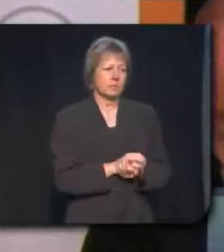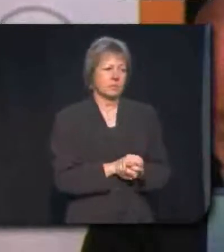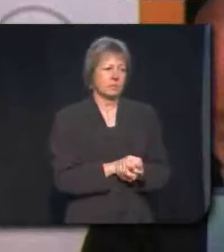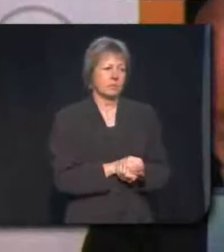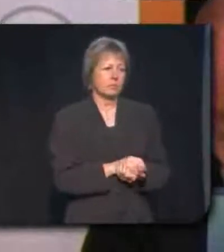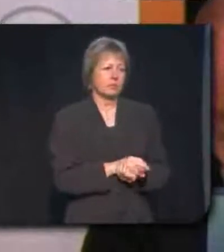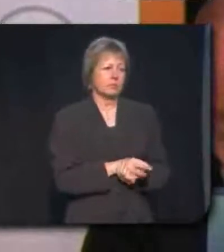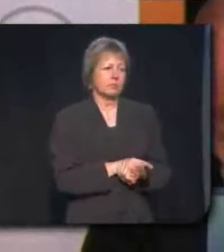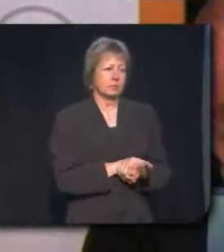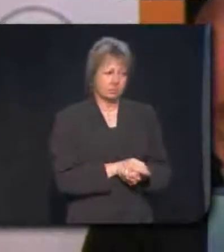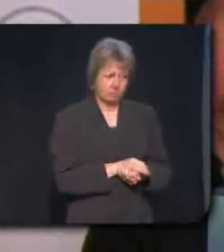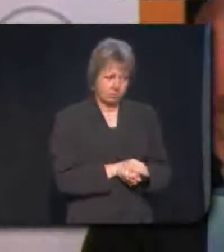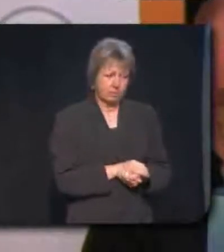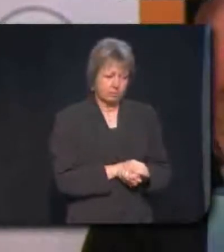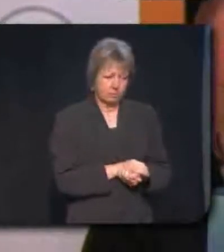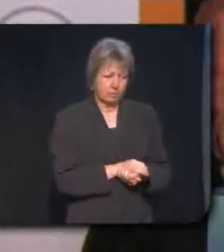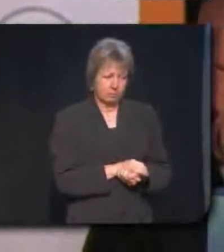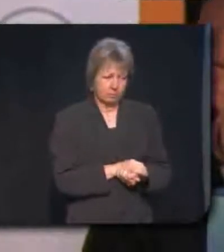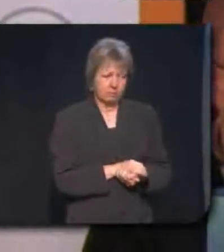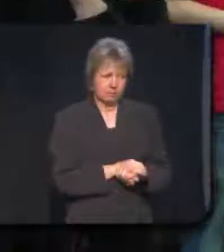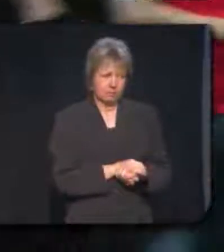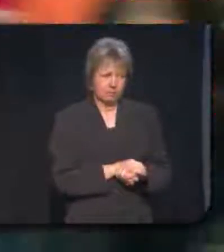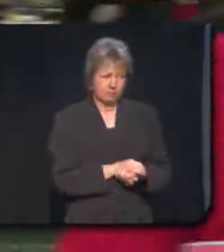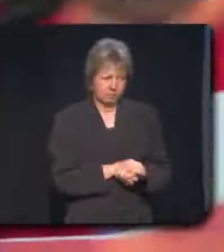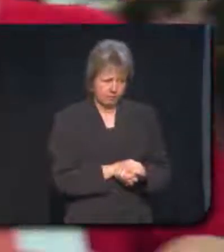dann eine kontra rede bitte